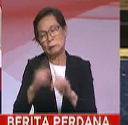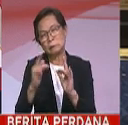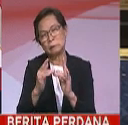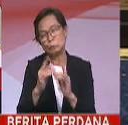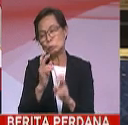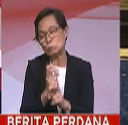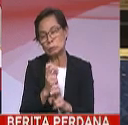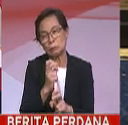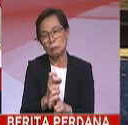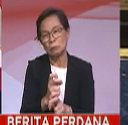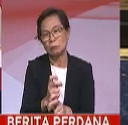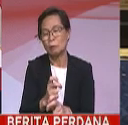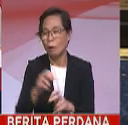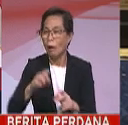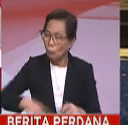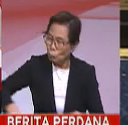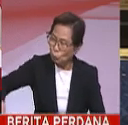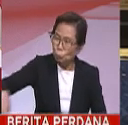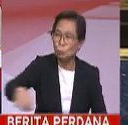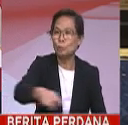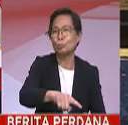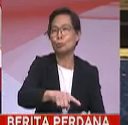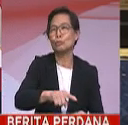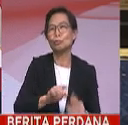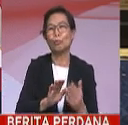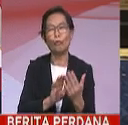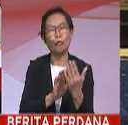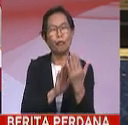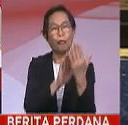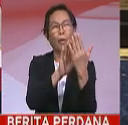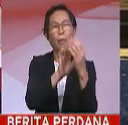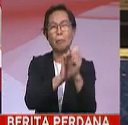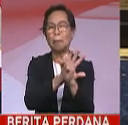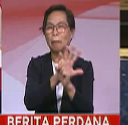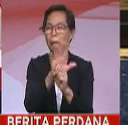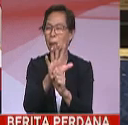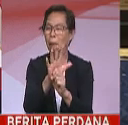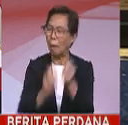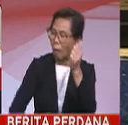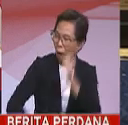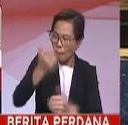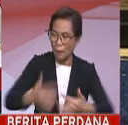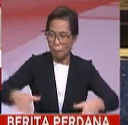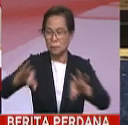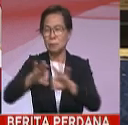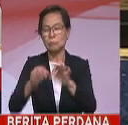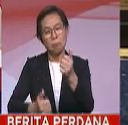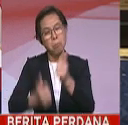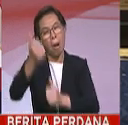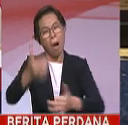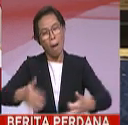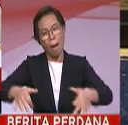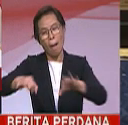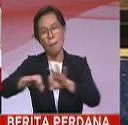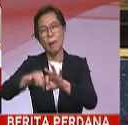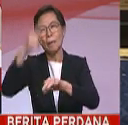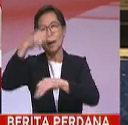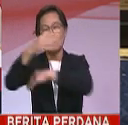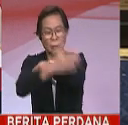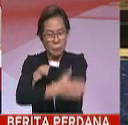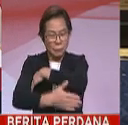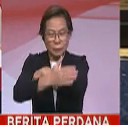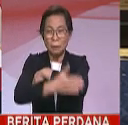Saudara-saudara sekalian, dalam menangani pandemik COVID-19 ini amat pentinglah bagi mana-mana negara